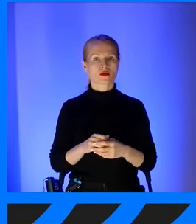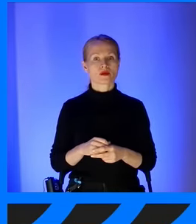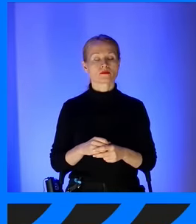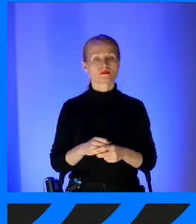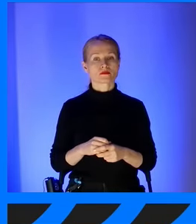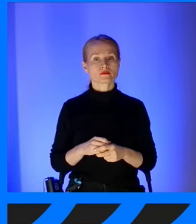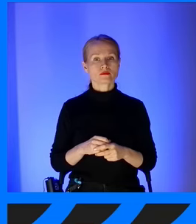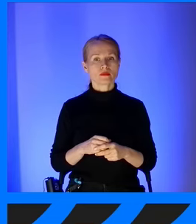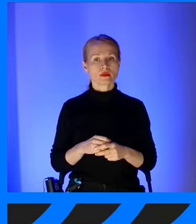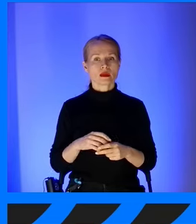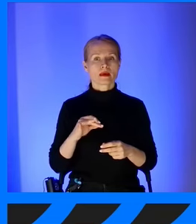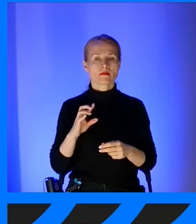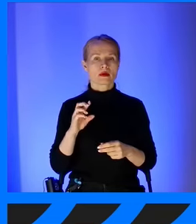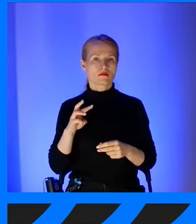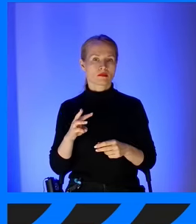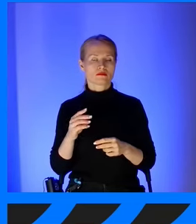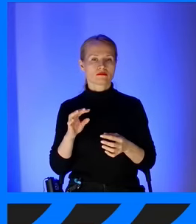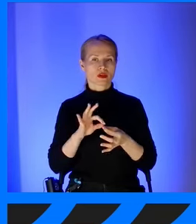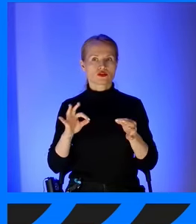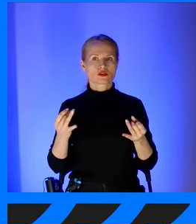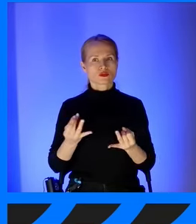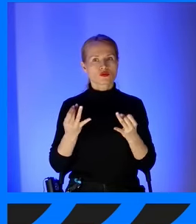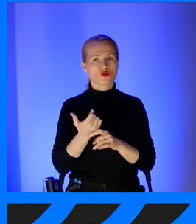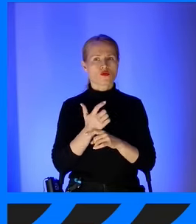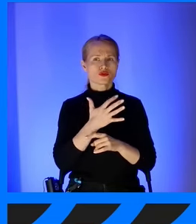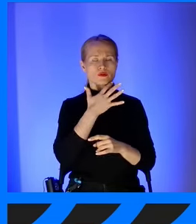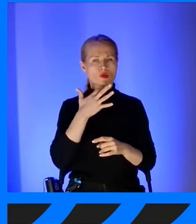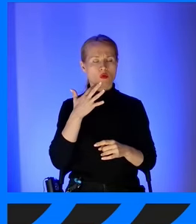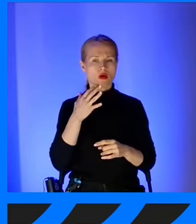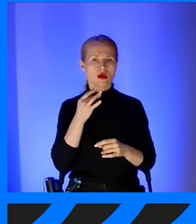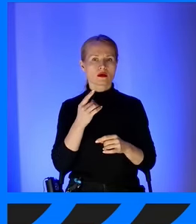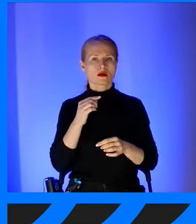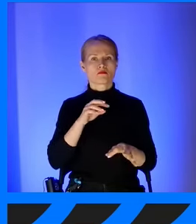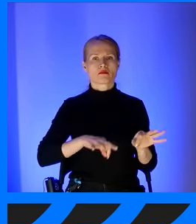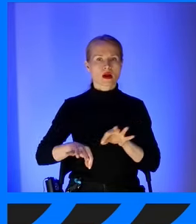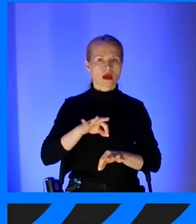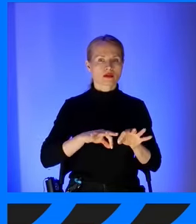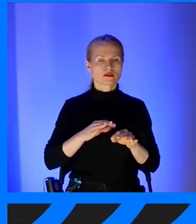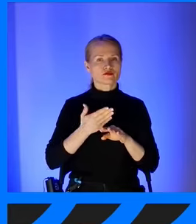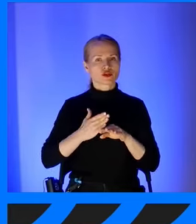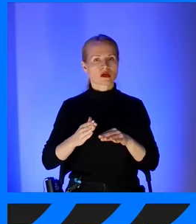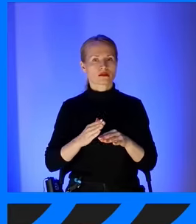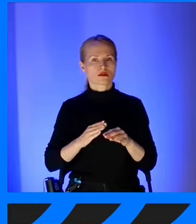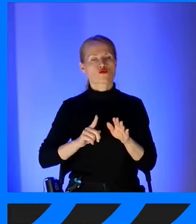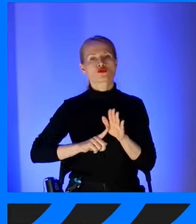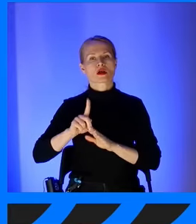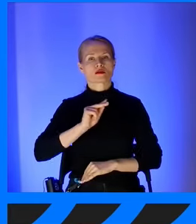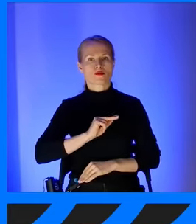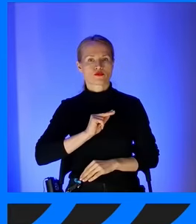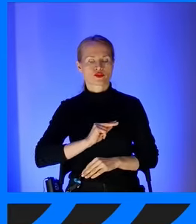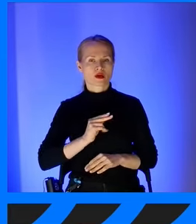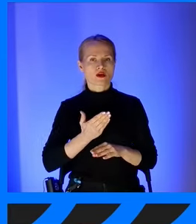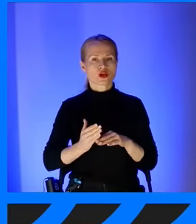с EB аналогичная история очень много проектов там часть сейчас запущена часть в проработке потому что ребятам